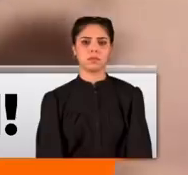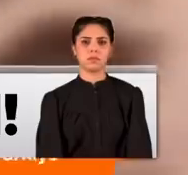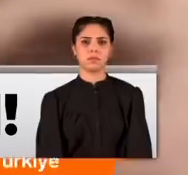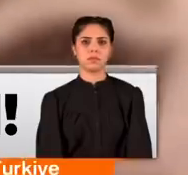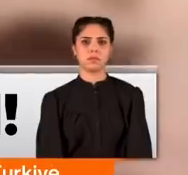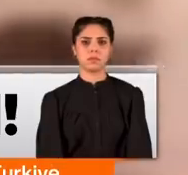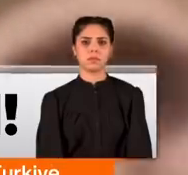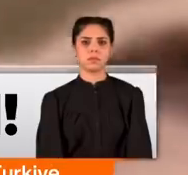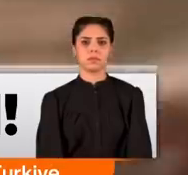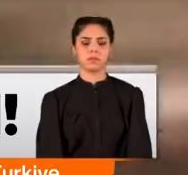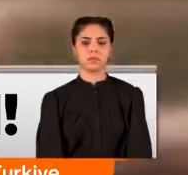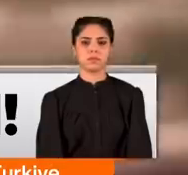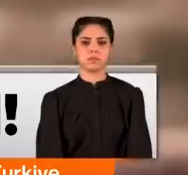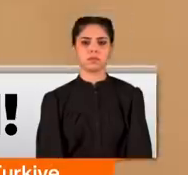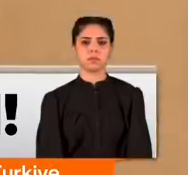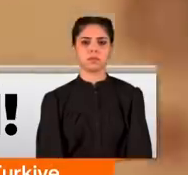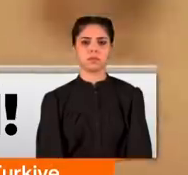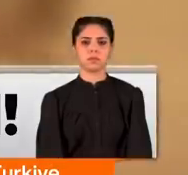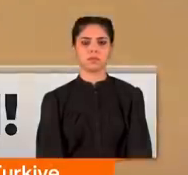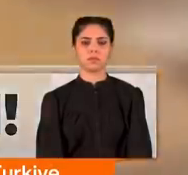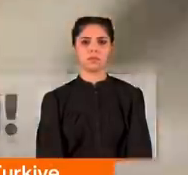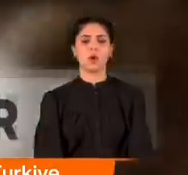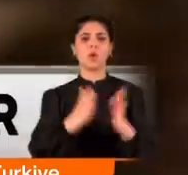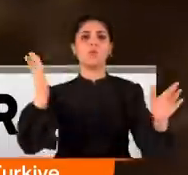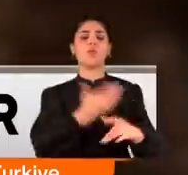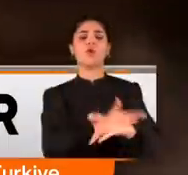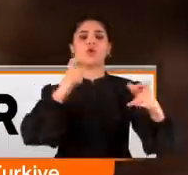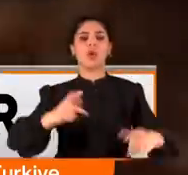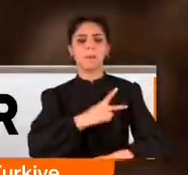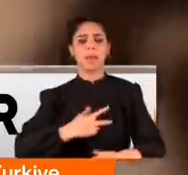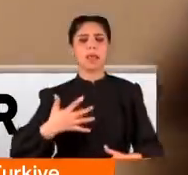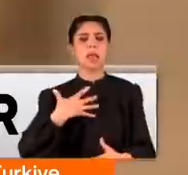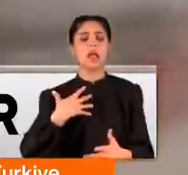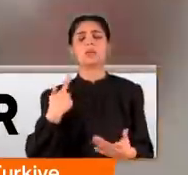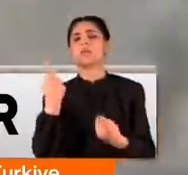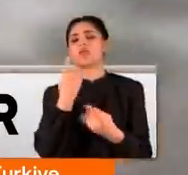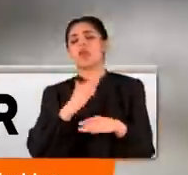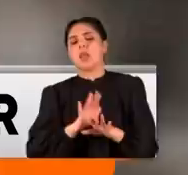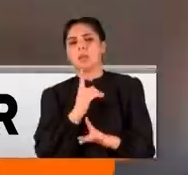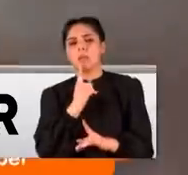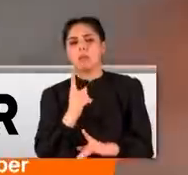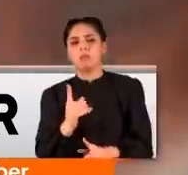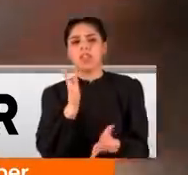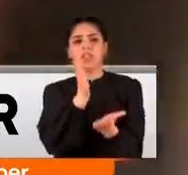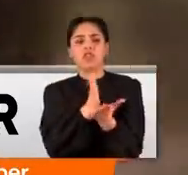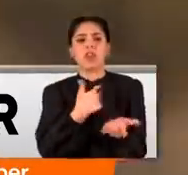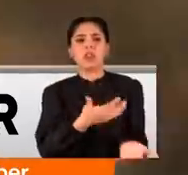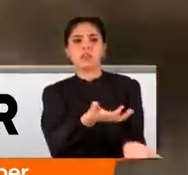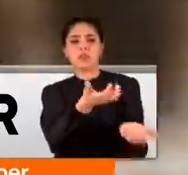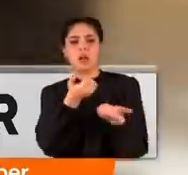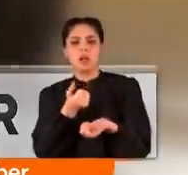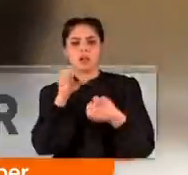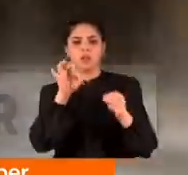1,5 kilometre ilerideki camiye taşımamızı söyledi. Büyükşehir Belediyesi kendi ellerinden hiçbir şey gelmediğini söyledi. Cenazemizi aldık.